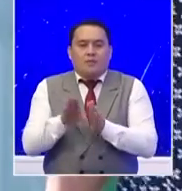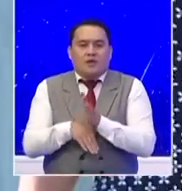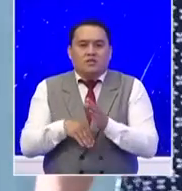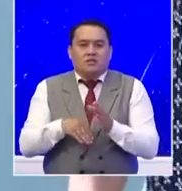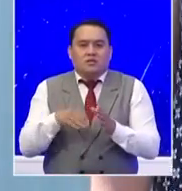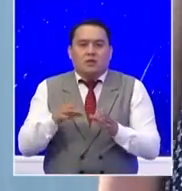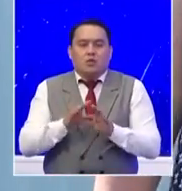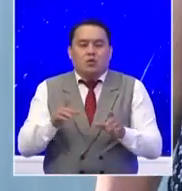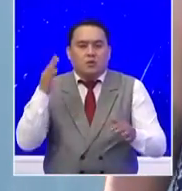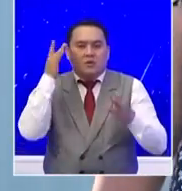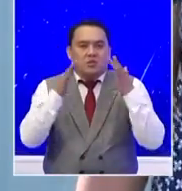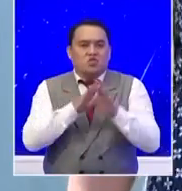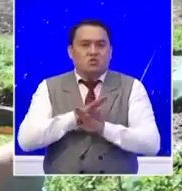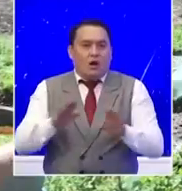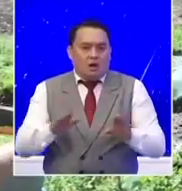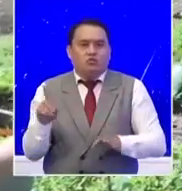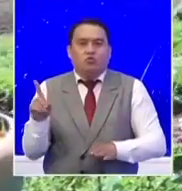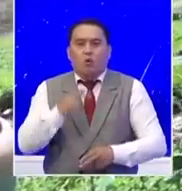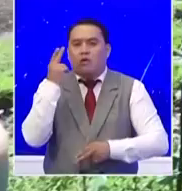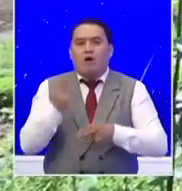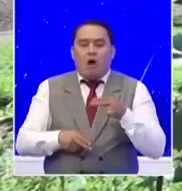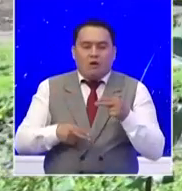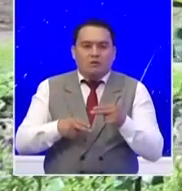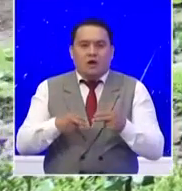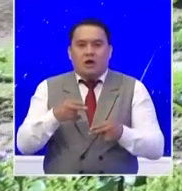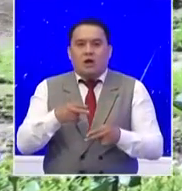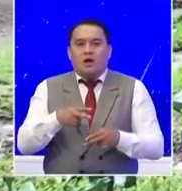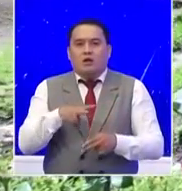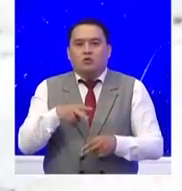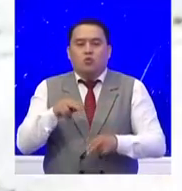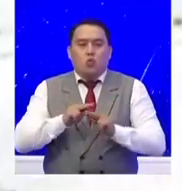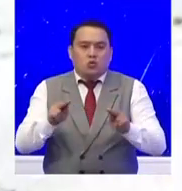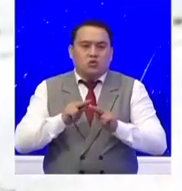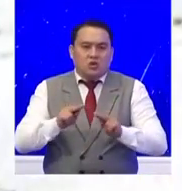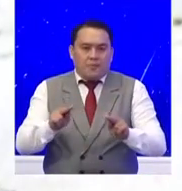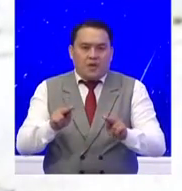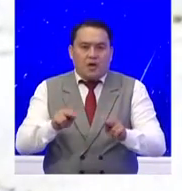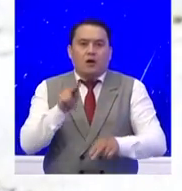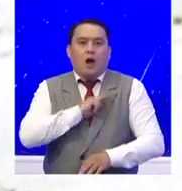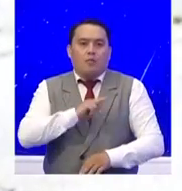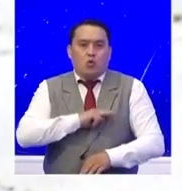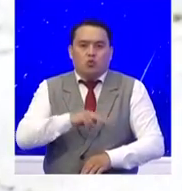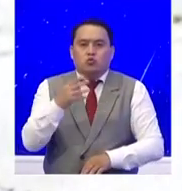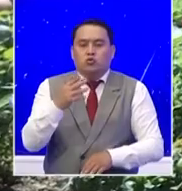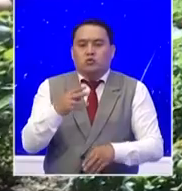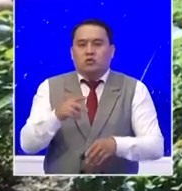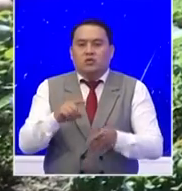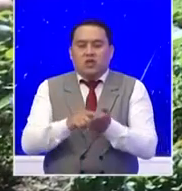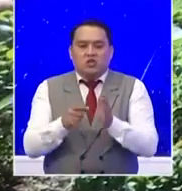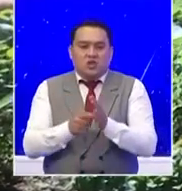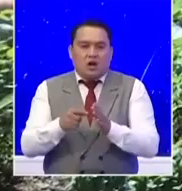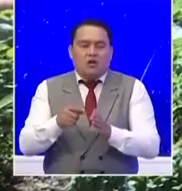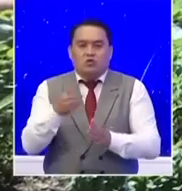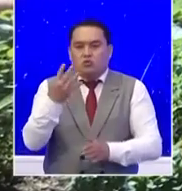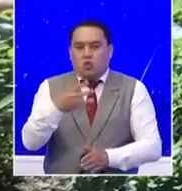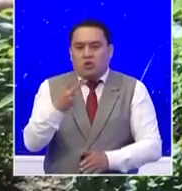и не мечтали, говорит она. После окончания войны поступила в Лептинское педагогическое училище. Проработала педагогом начальных классов 43